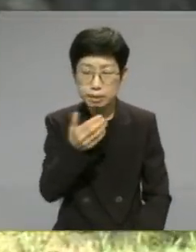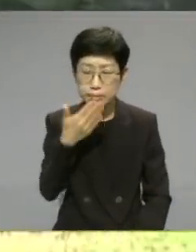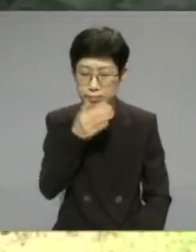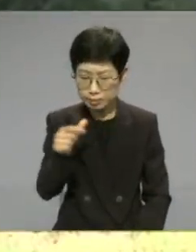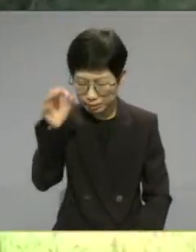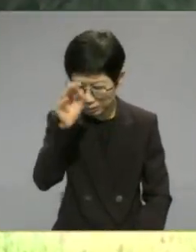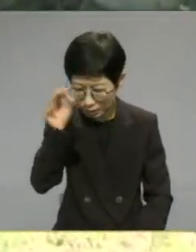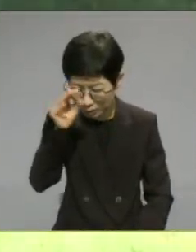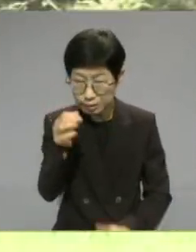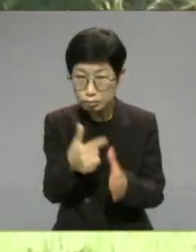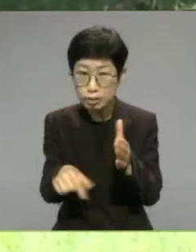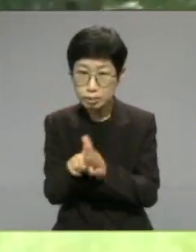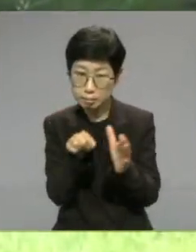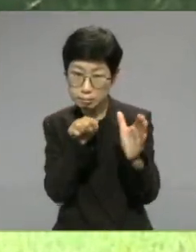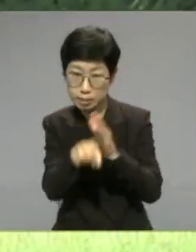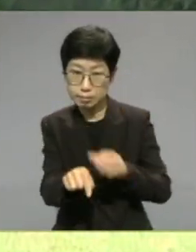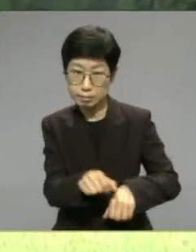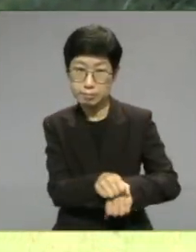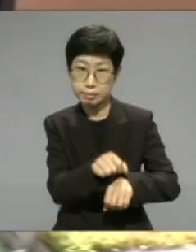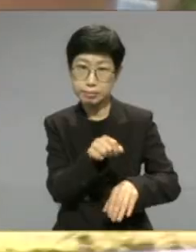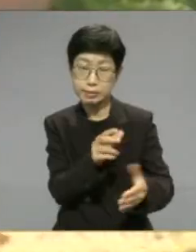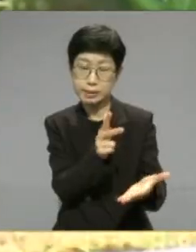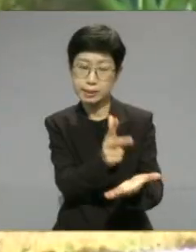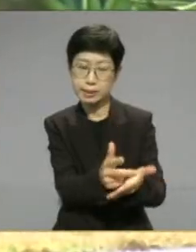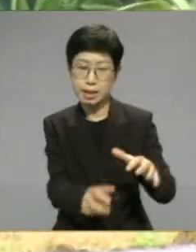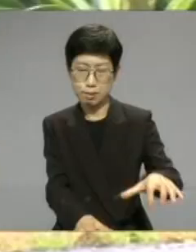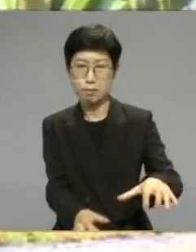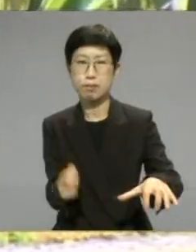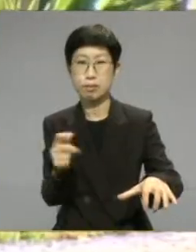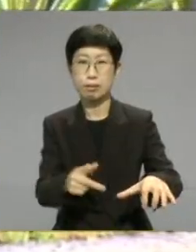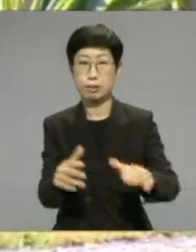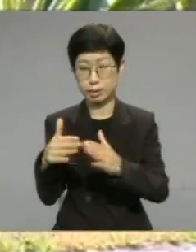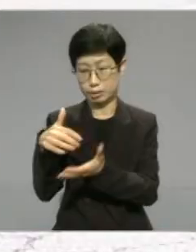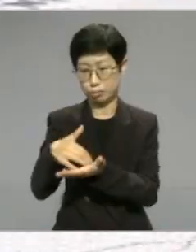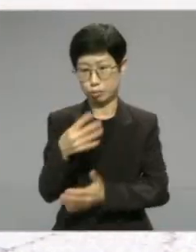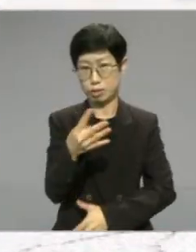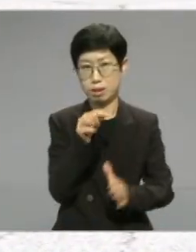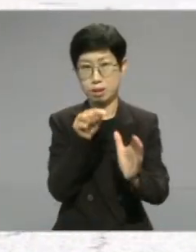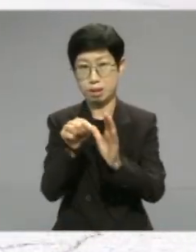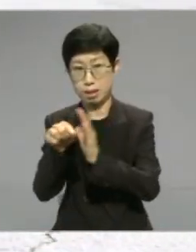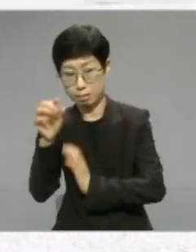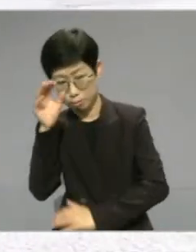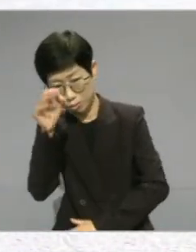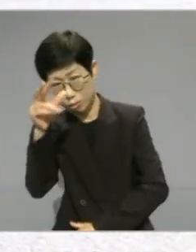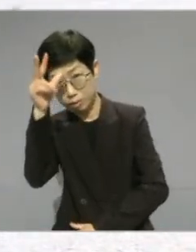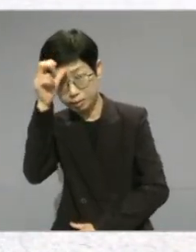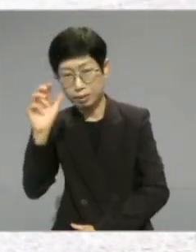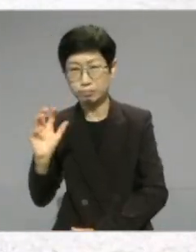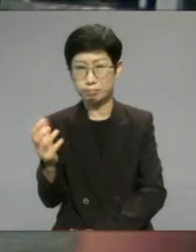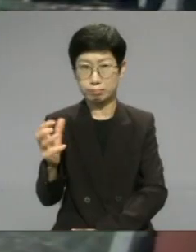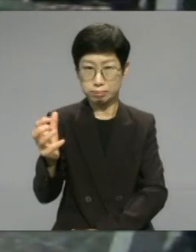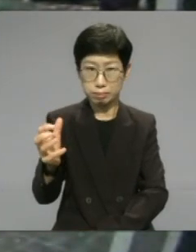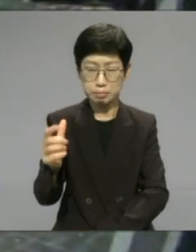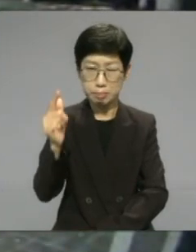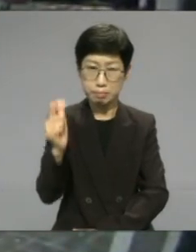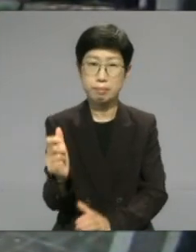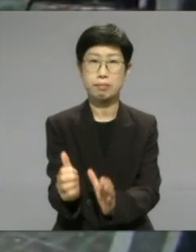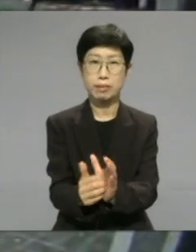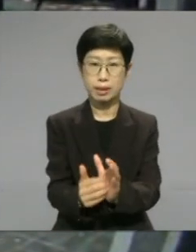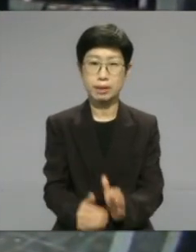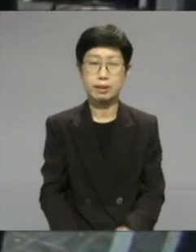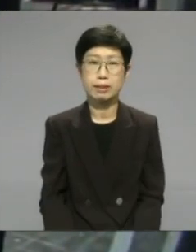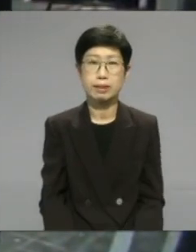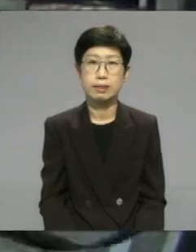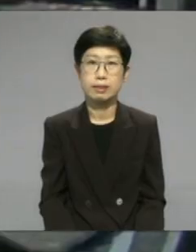곳은 무려 착고 한 곳과 주택 체 그 모습을 본 경찰이 요란한 경적을 울리고 고추 공을 발사